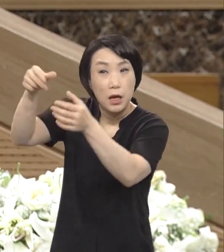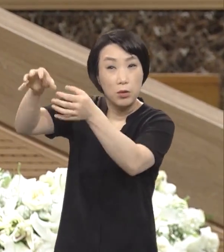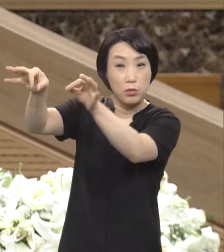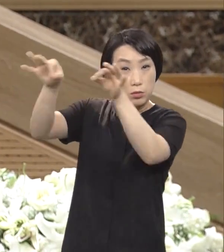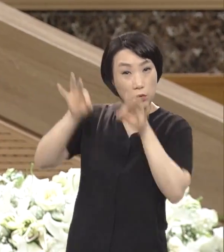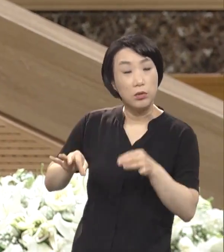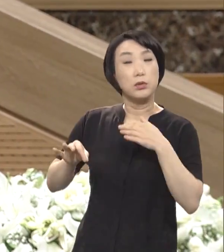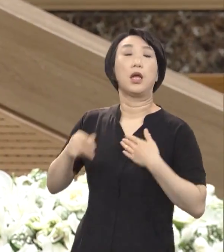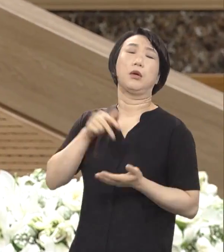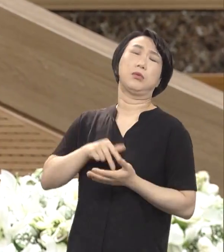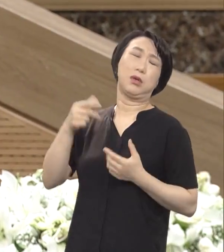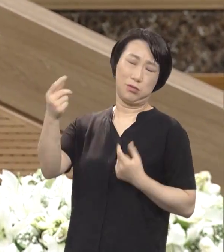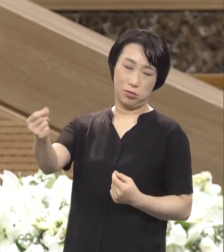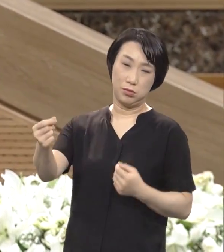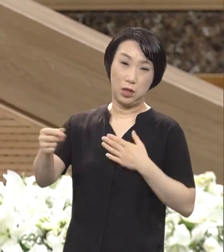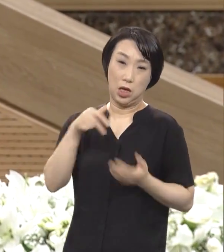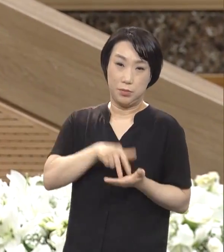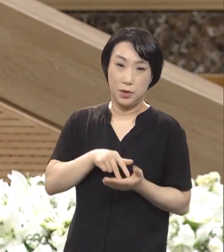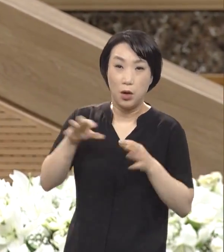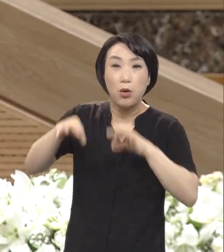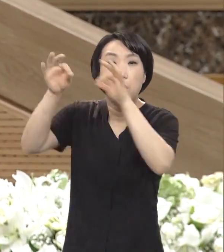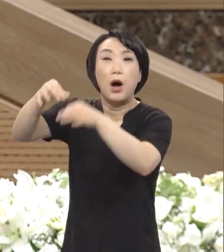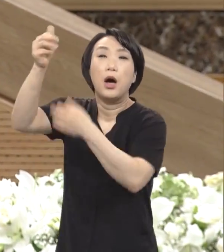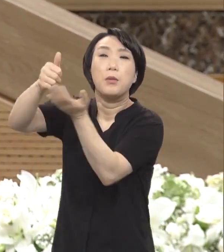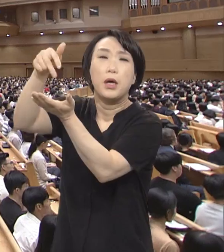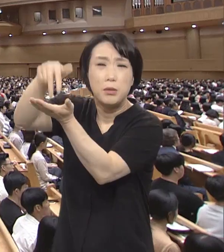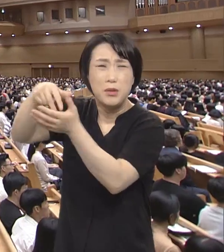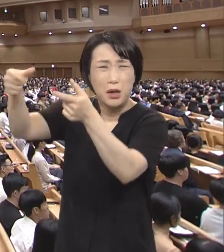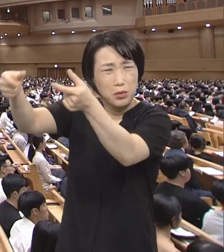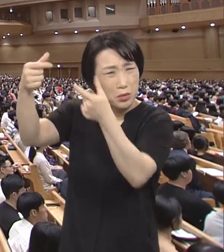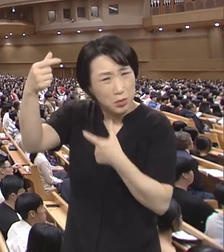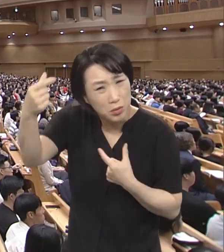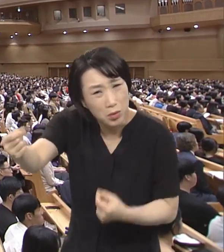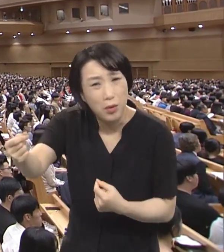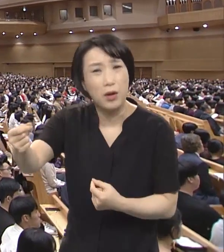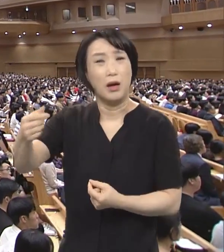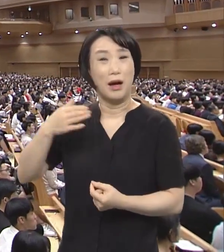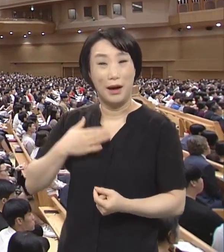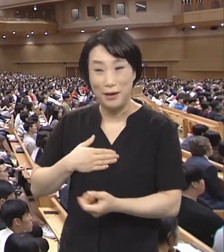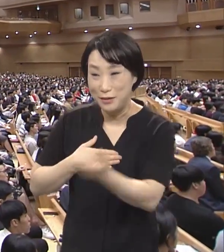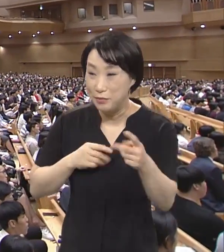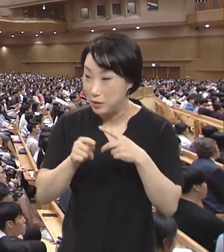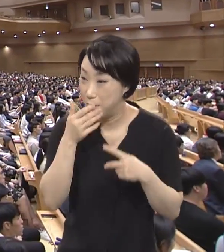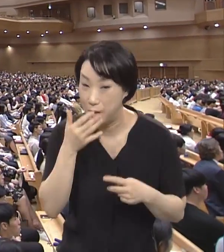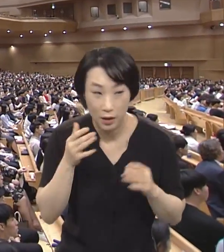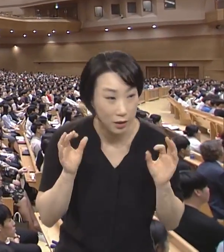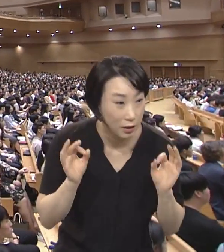사정이요, 내 사정이 하나님의 사정이라 이 말입니다. 알아들었어요?